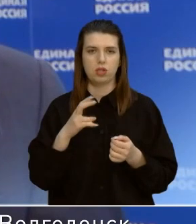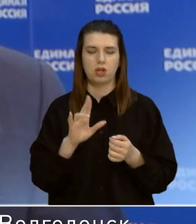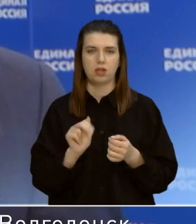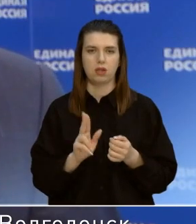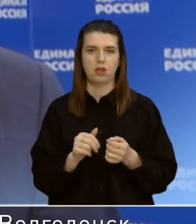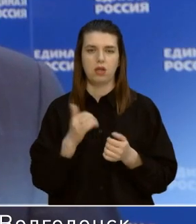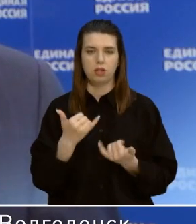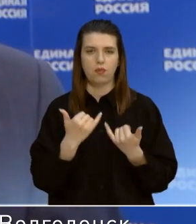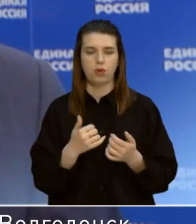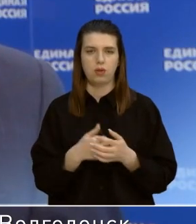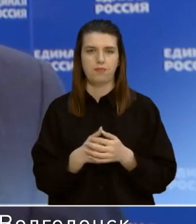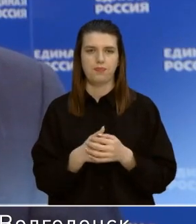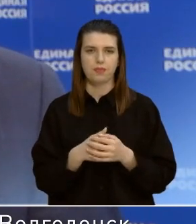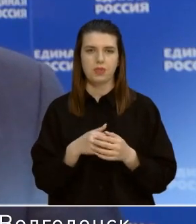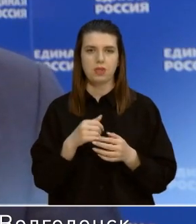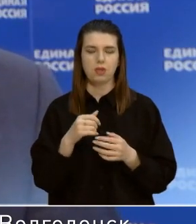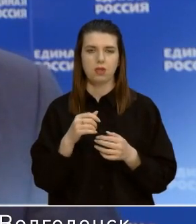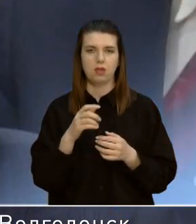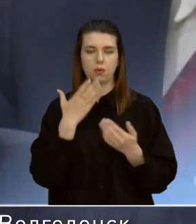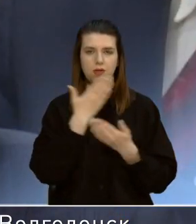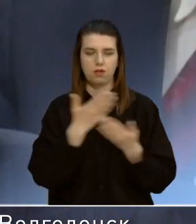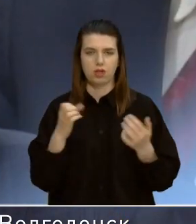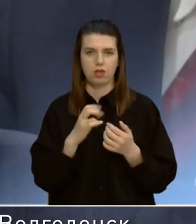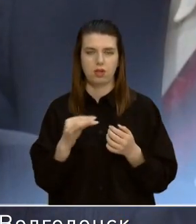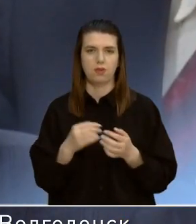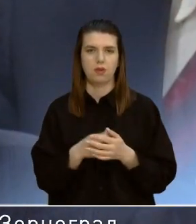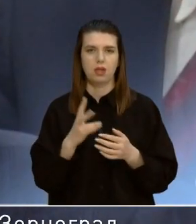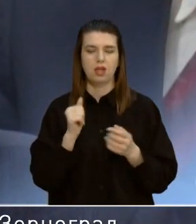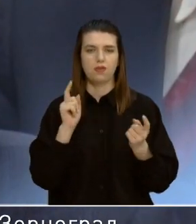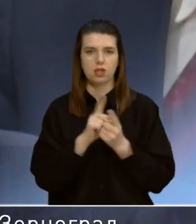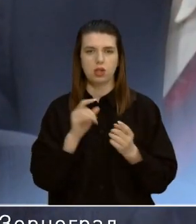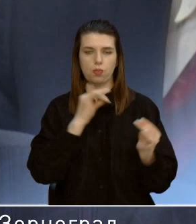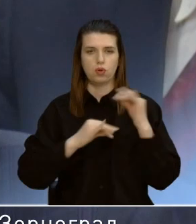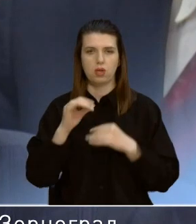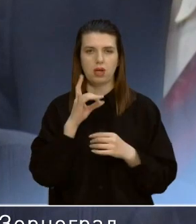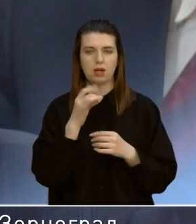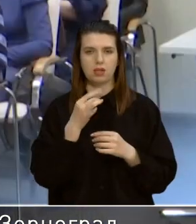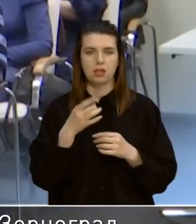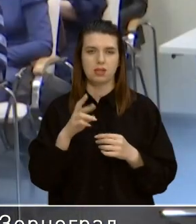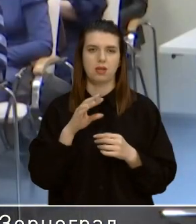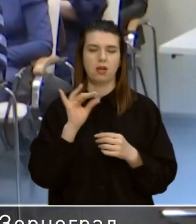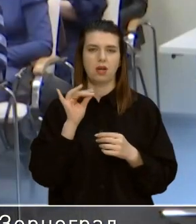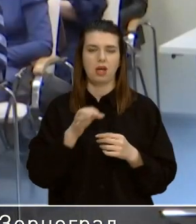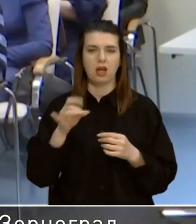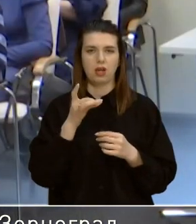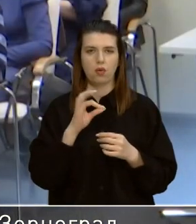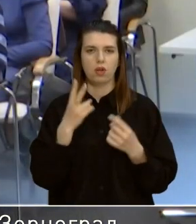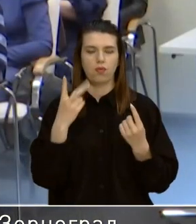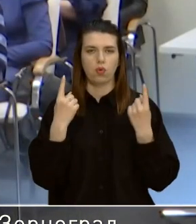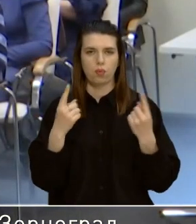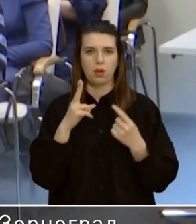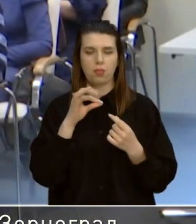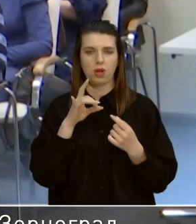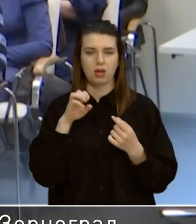вход уже сегодня на стадии завершения. На встрече обсудили реализацию в регионе двух крупных